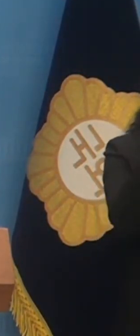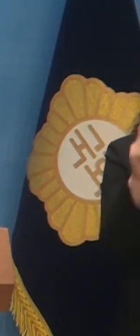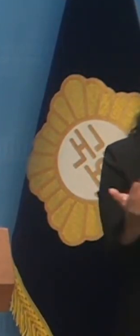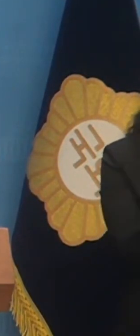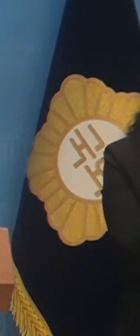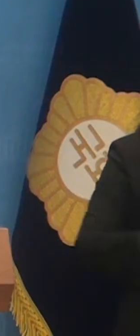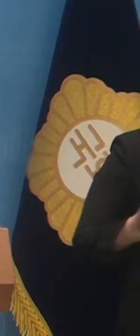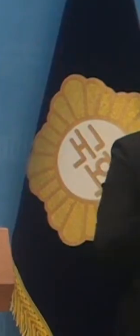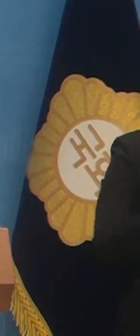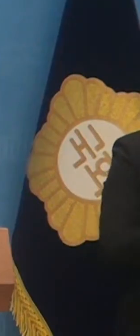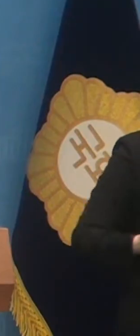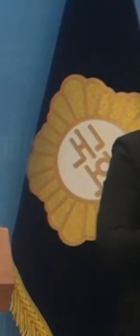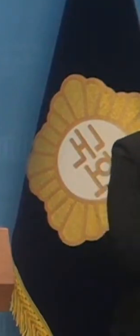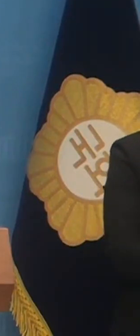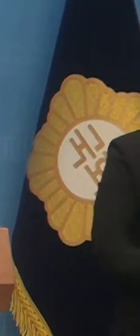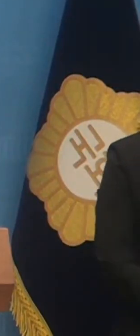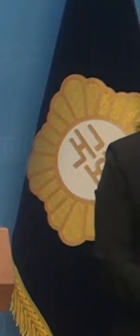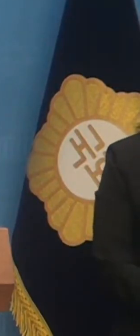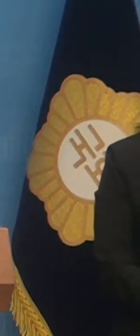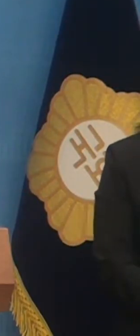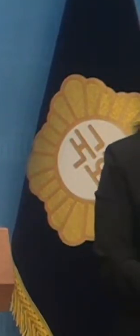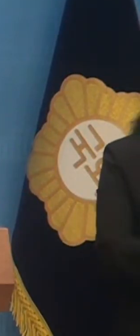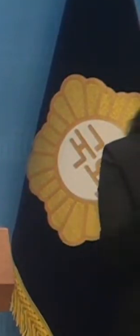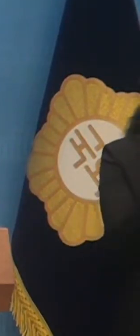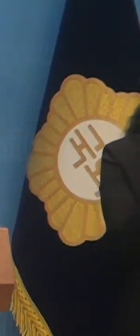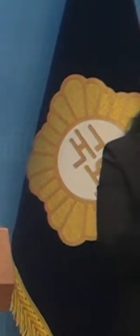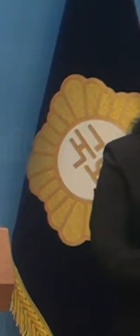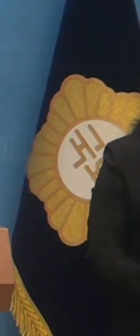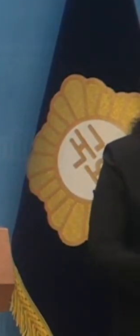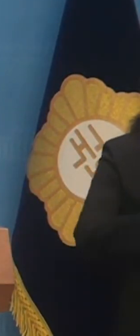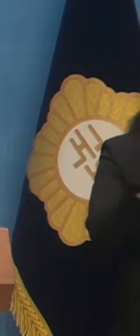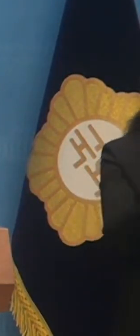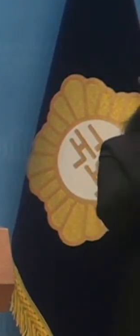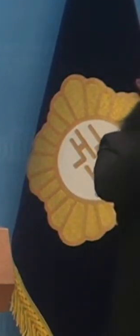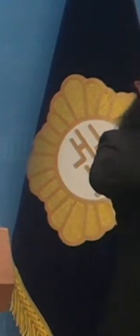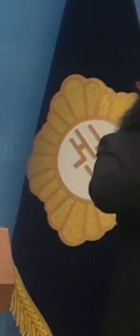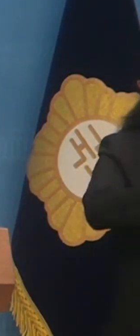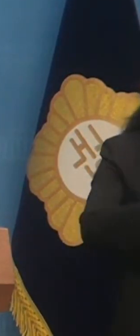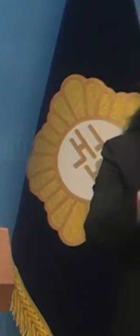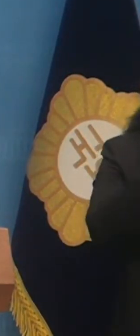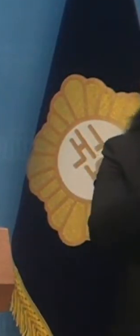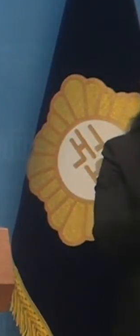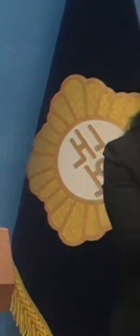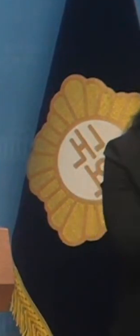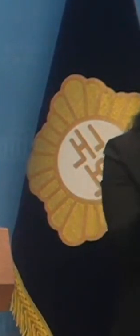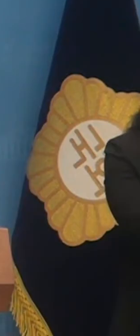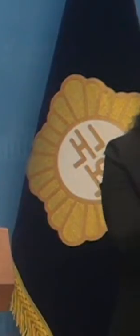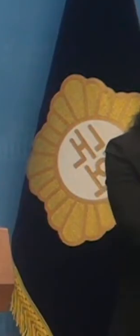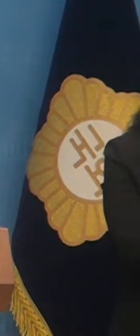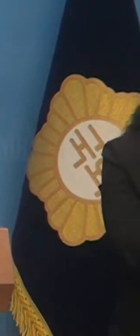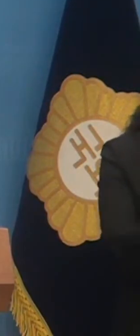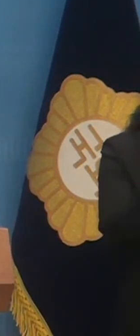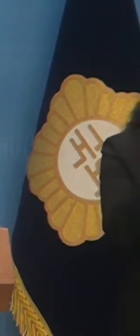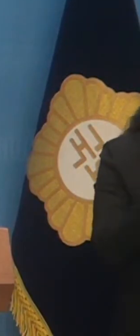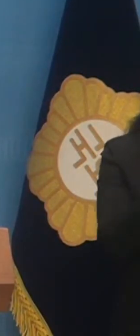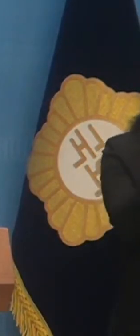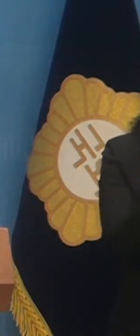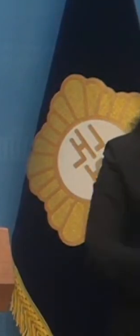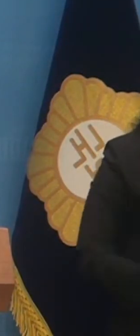함께 지켜내겠습니다. 여덟째, 국회에 3대 특별위원회 구성을 제안합니다.